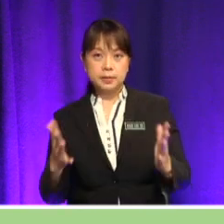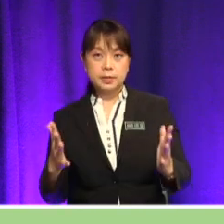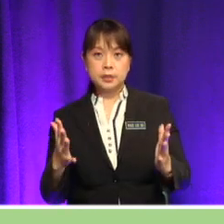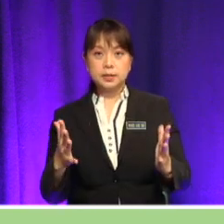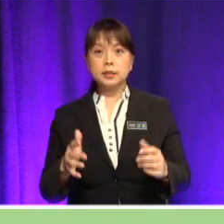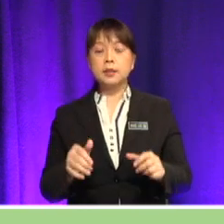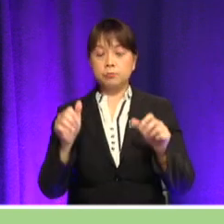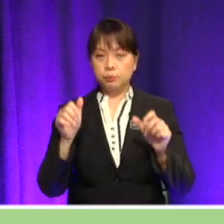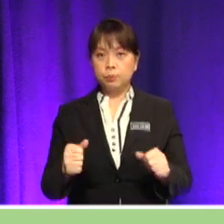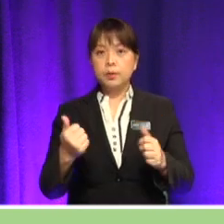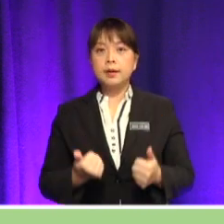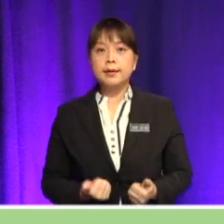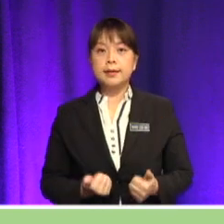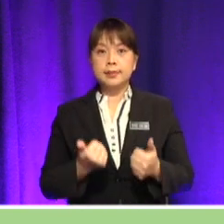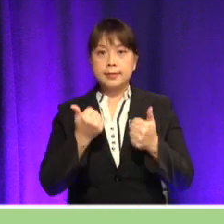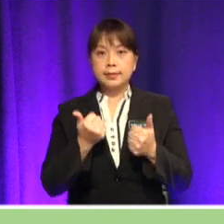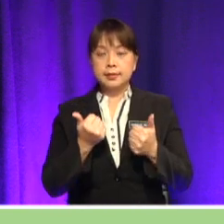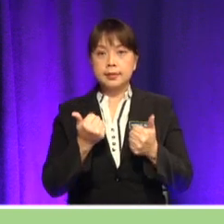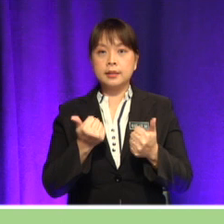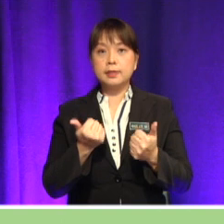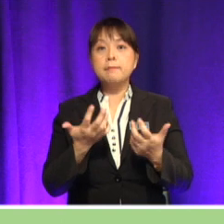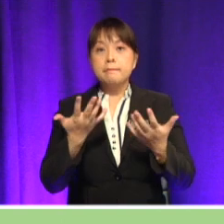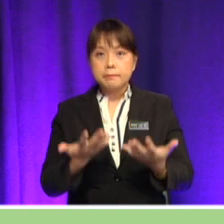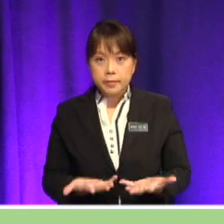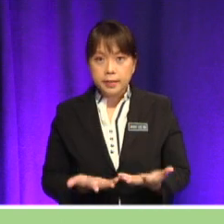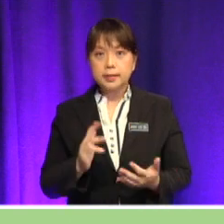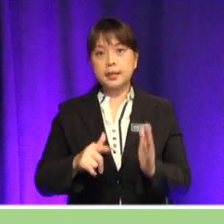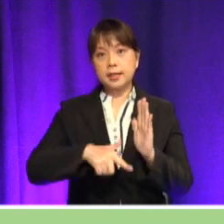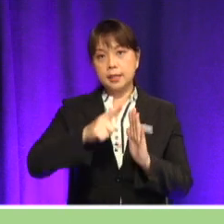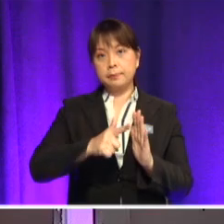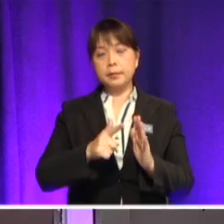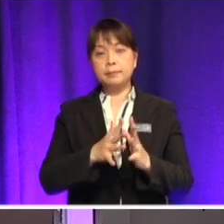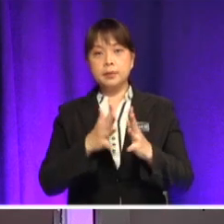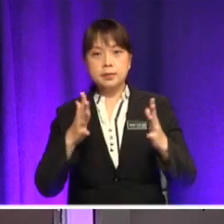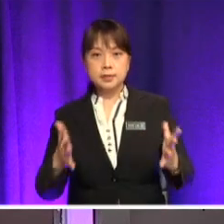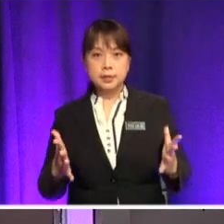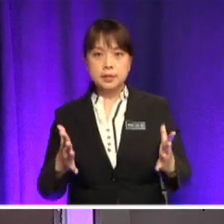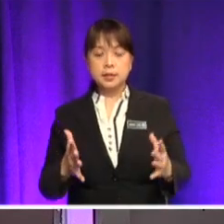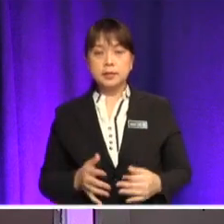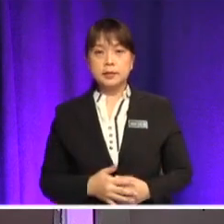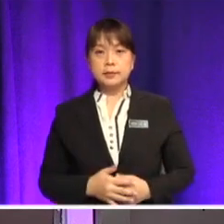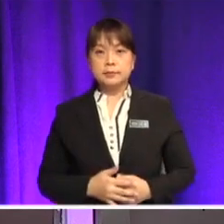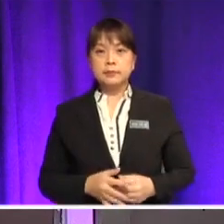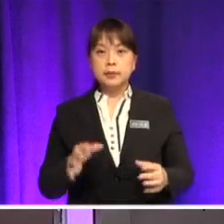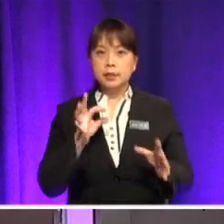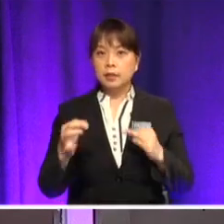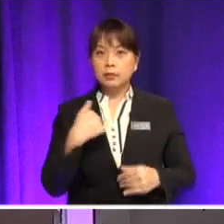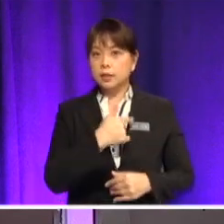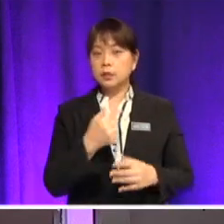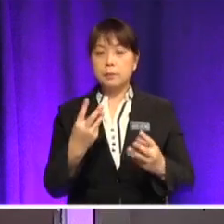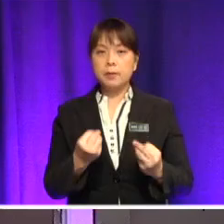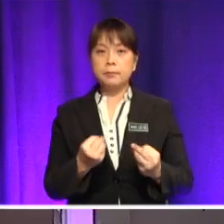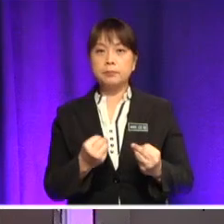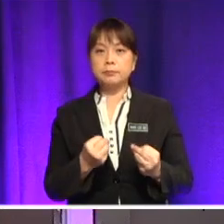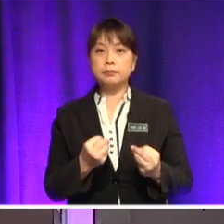mengangkat beban yang lebih besar contohnya Betul tak honey Kalau kita berhentikan kereta kaki